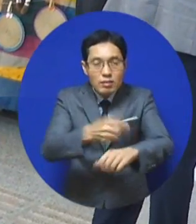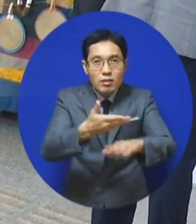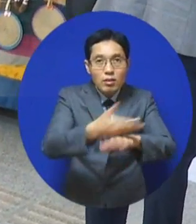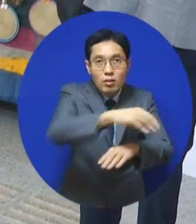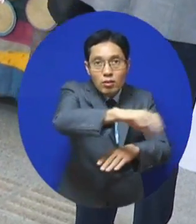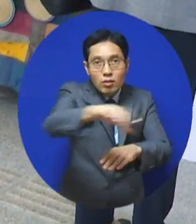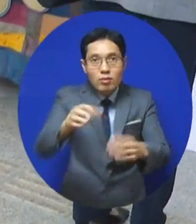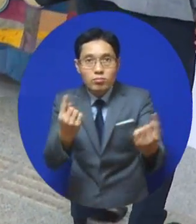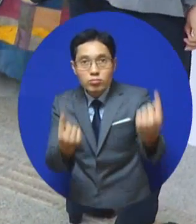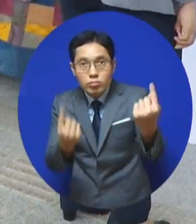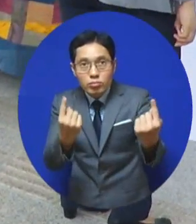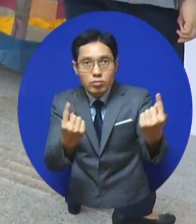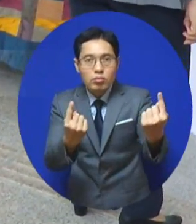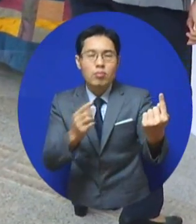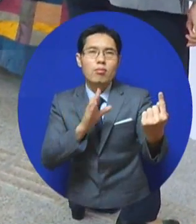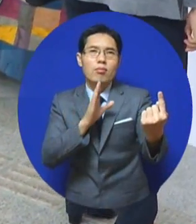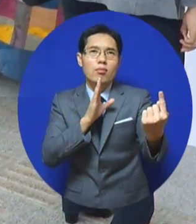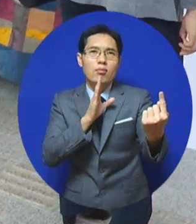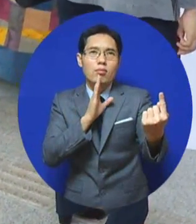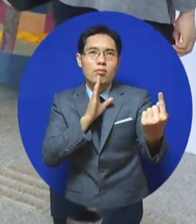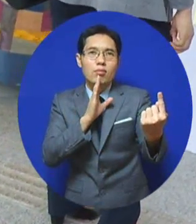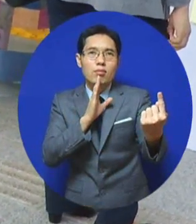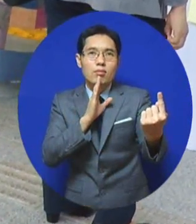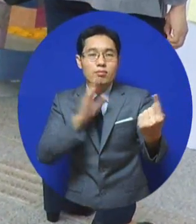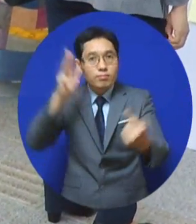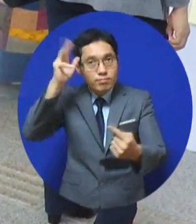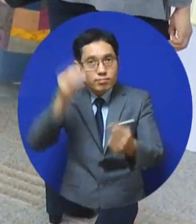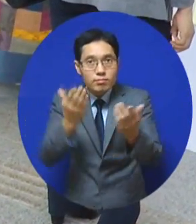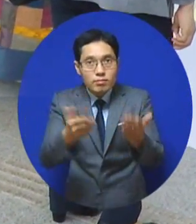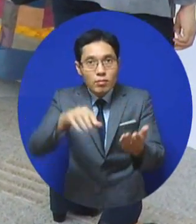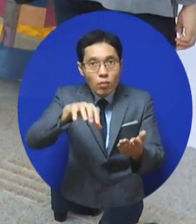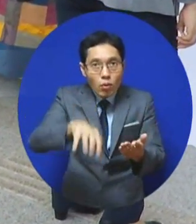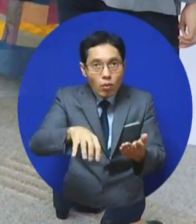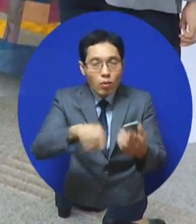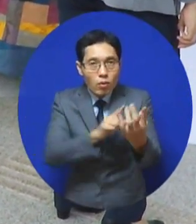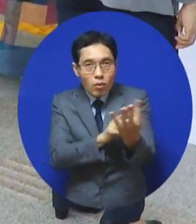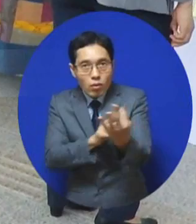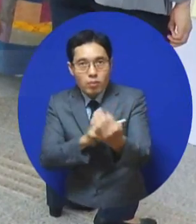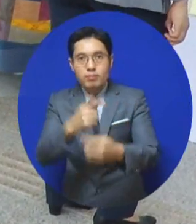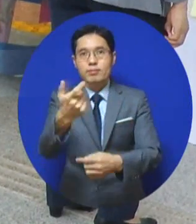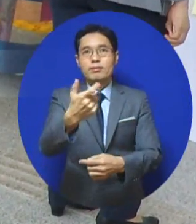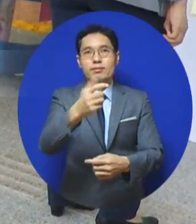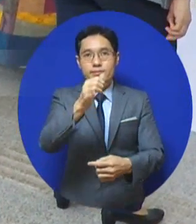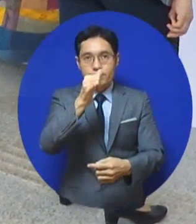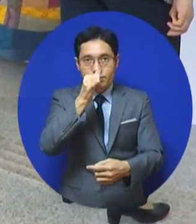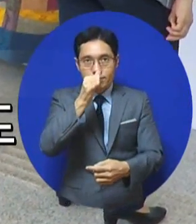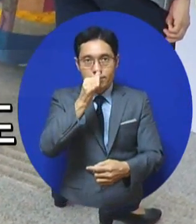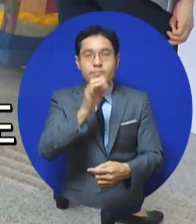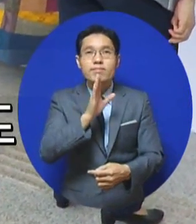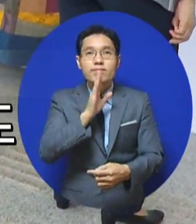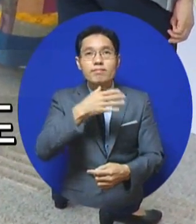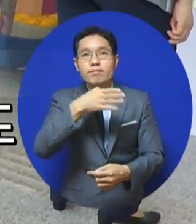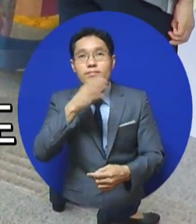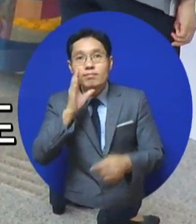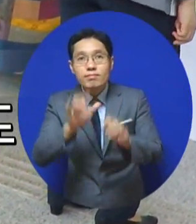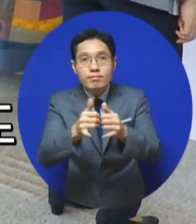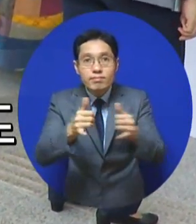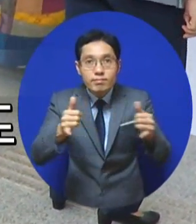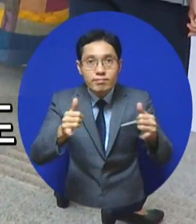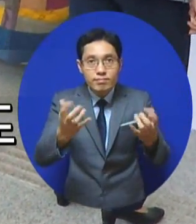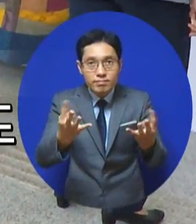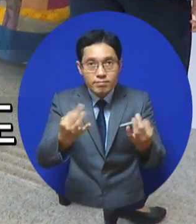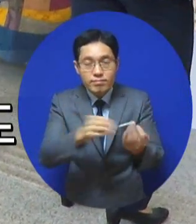시군에 비해서 치매 쉼터를 60개소를 운영하고 있습니다. 그래서 어르신들이